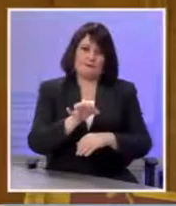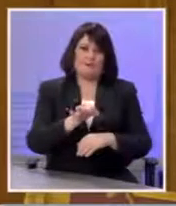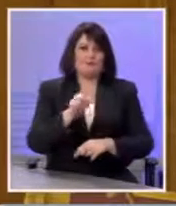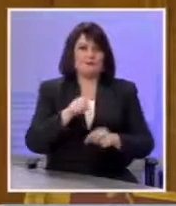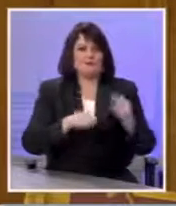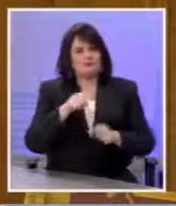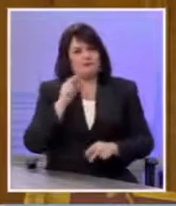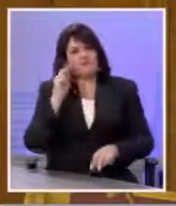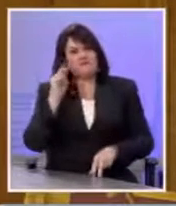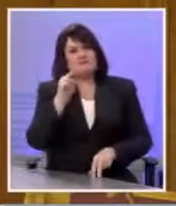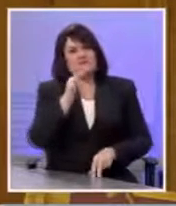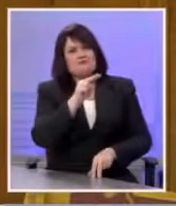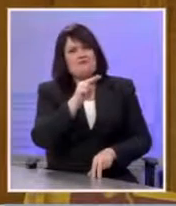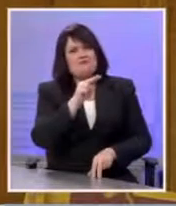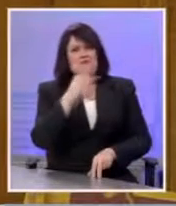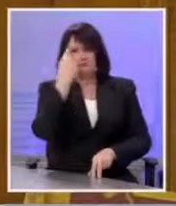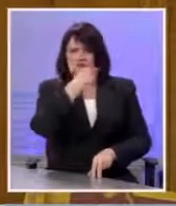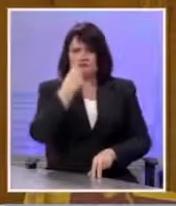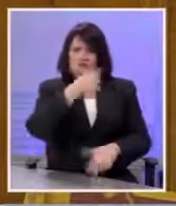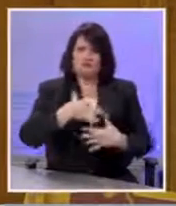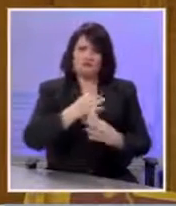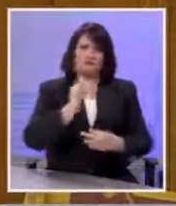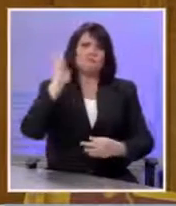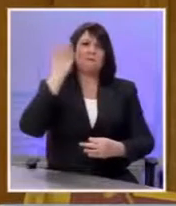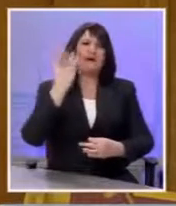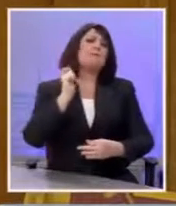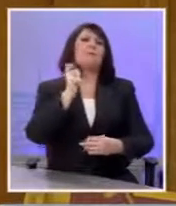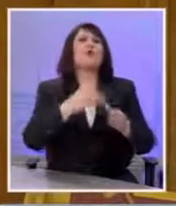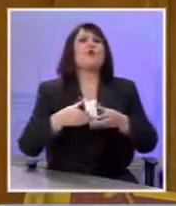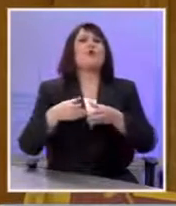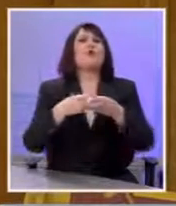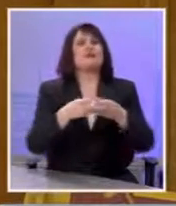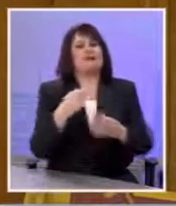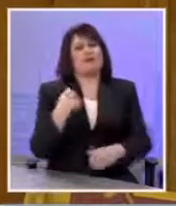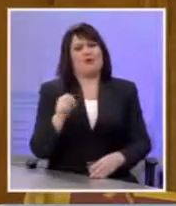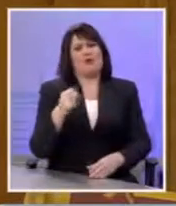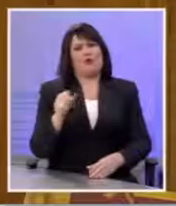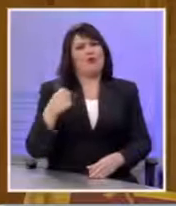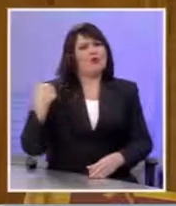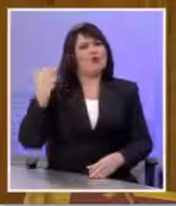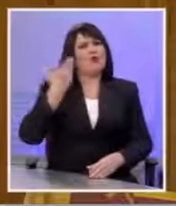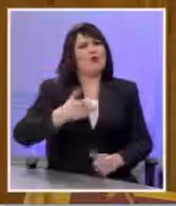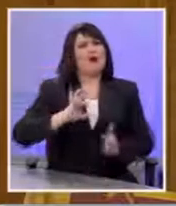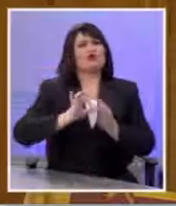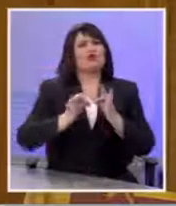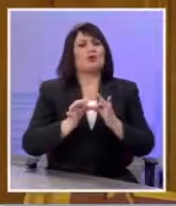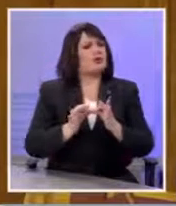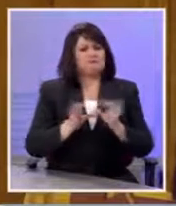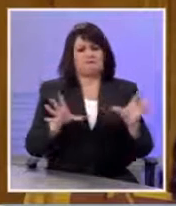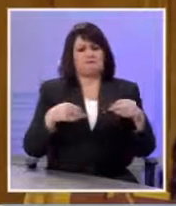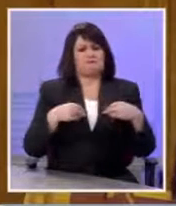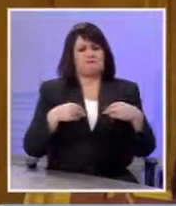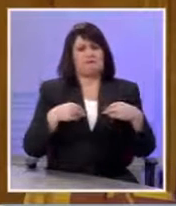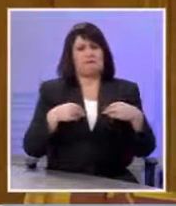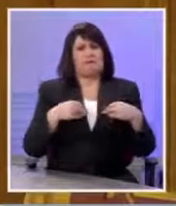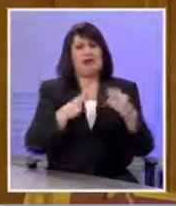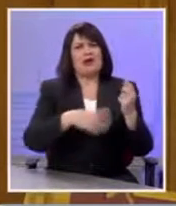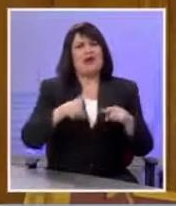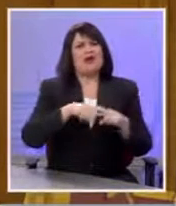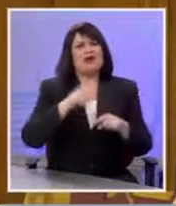ορισμένους εκπροσώπους των παλιών κομμάτων να αρνούνται την ιστορία σαν να μην ξέρει ο λαός